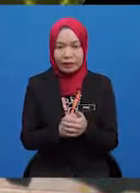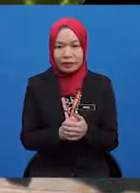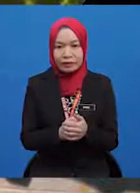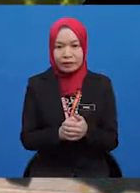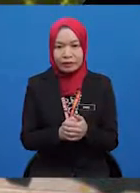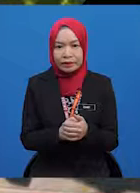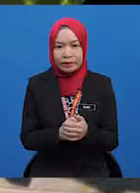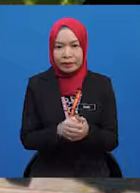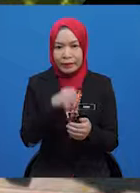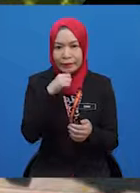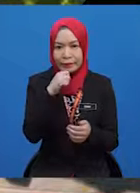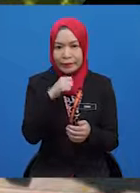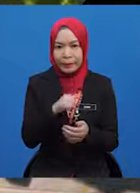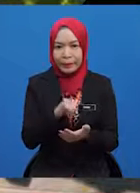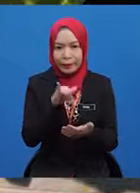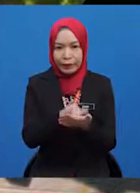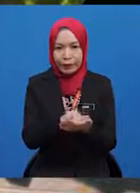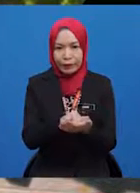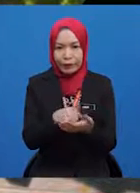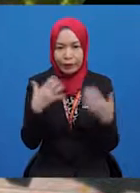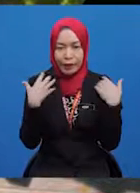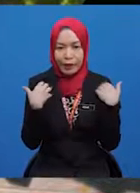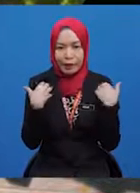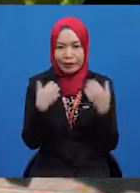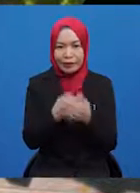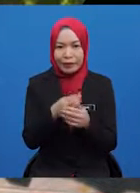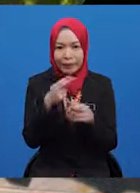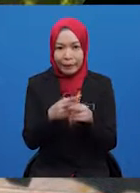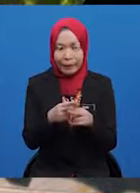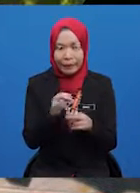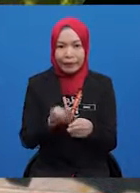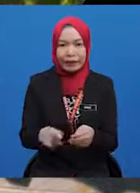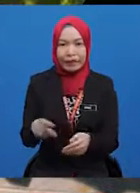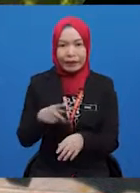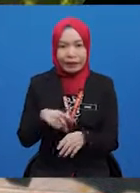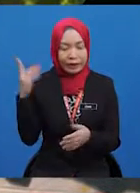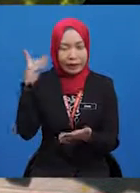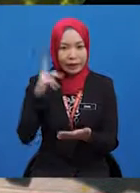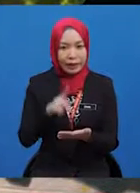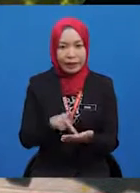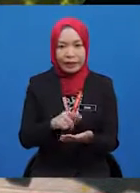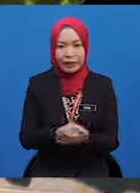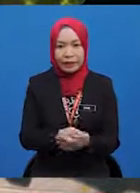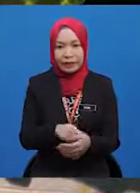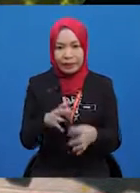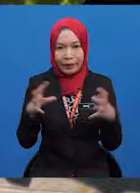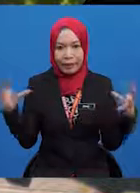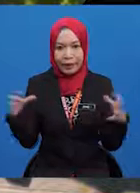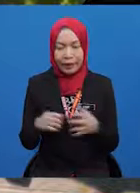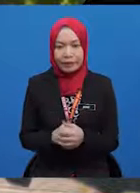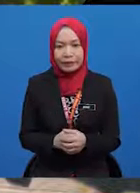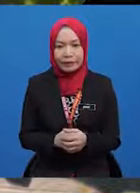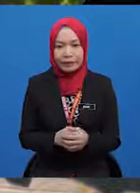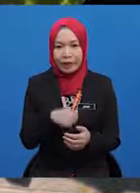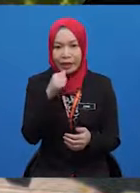Aiskrim yang dimakan oleh Shirin mempunyai jenama dan dikenali ramai. Manakala, aiskrim yang